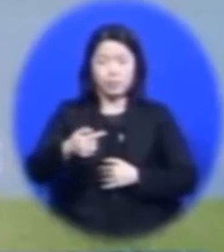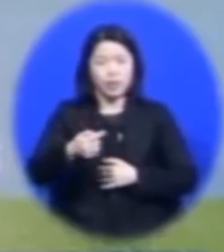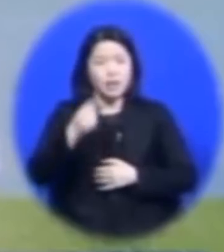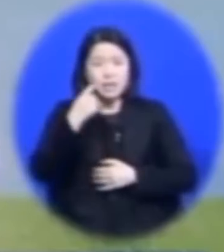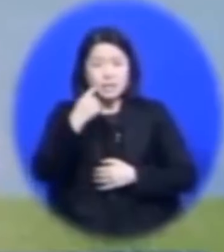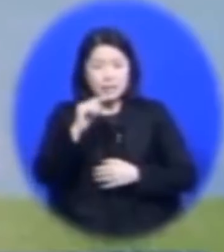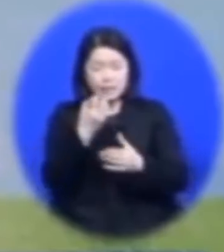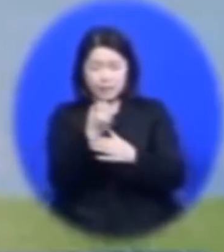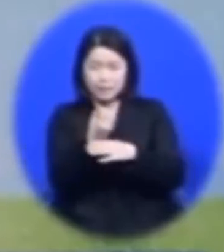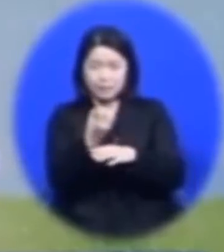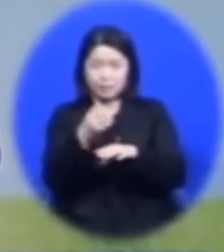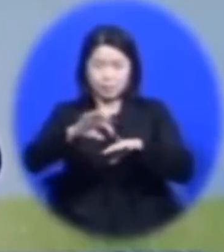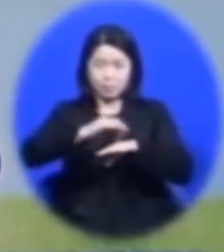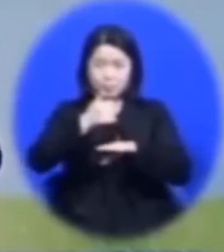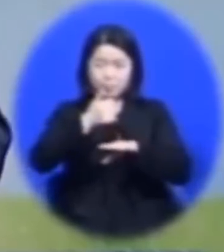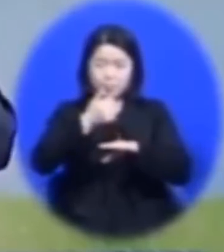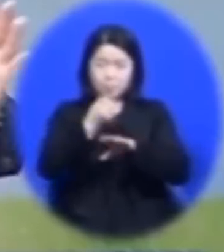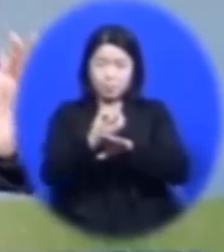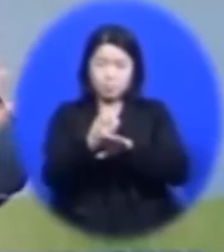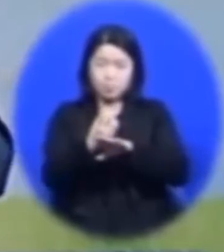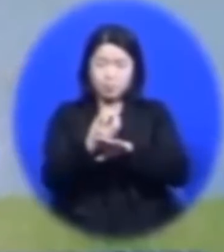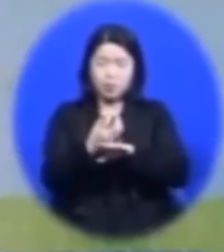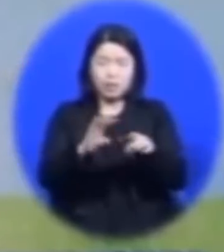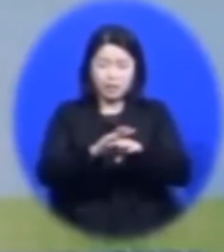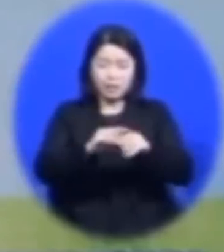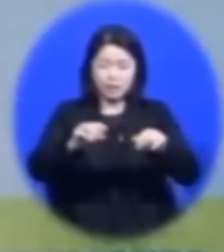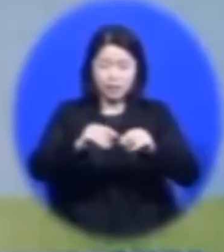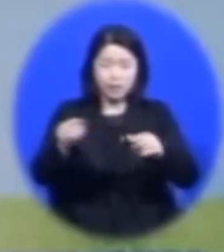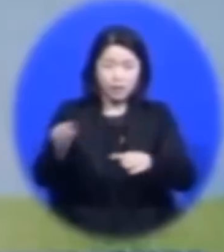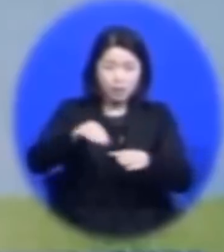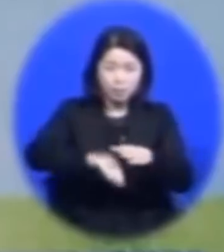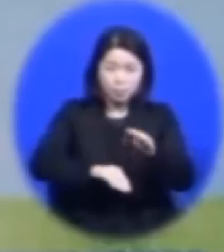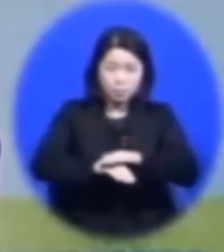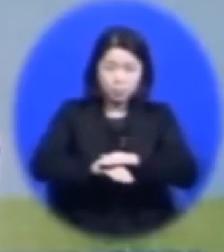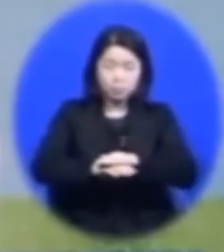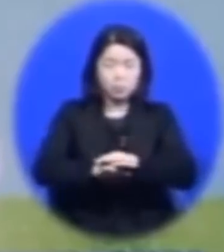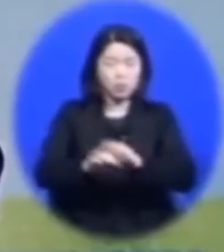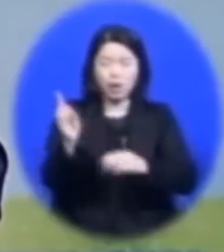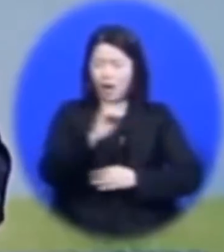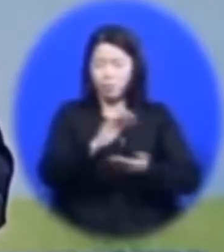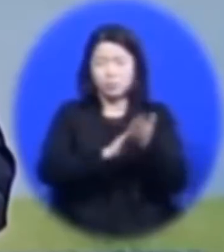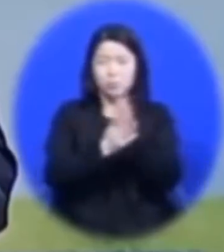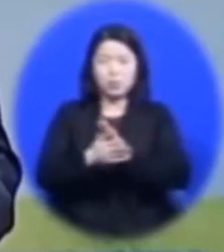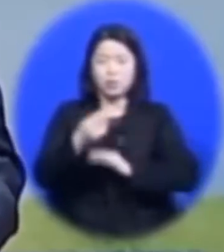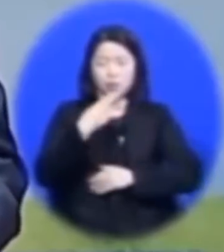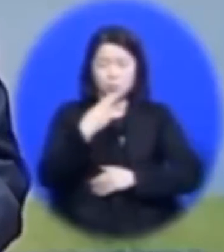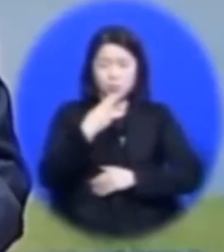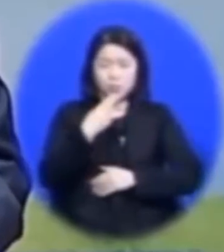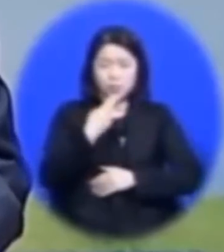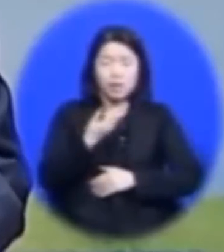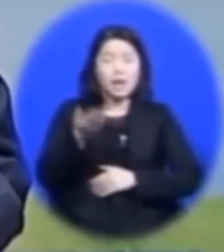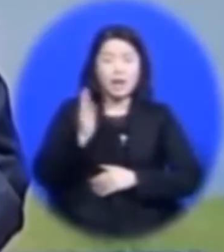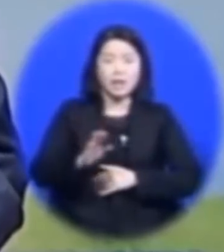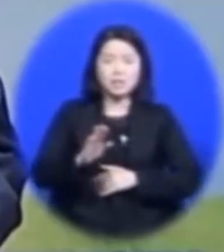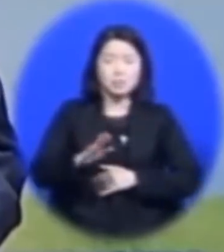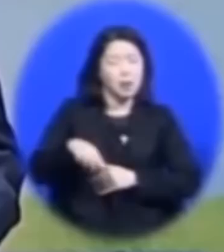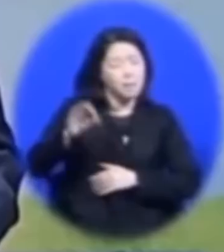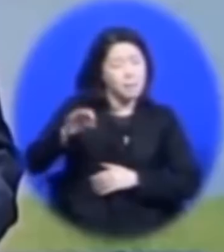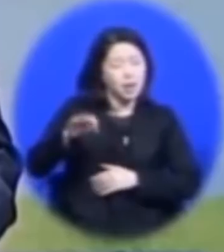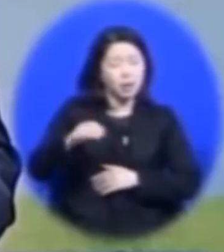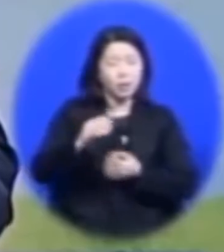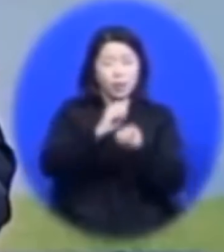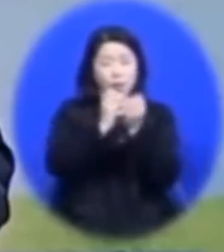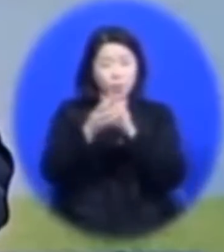임 땅에 묻으면 아무 변화가 없습니다 그러나 보잘것없는 고씨